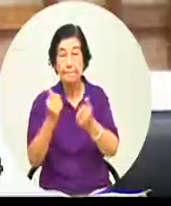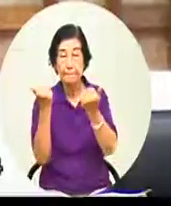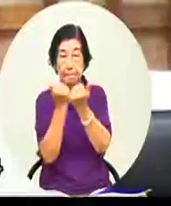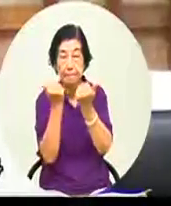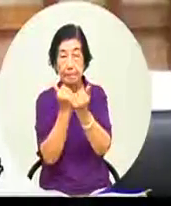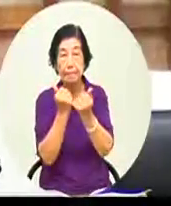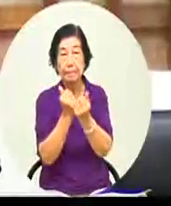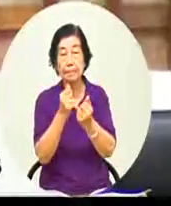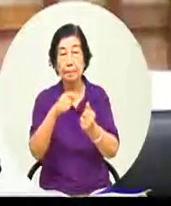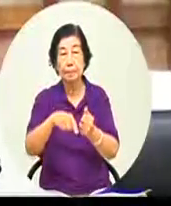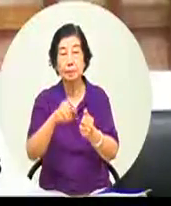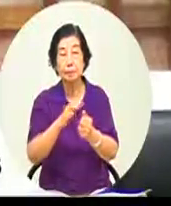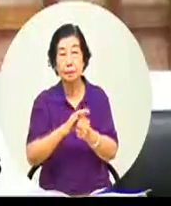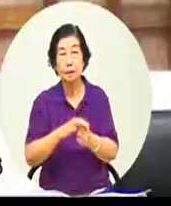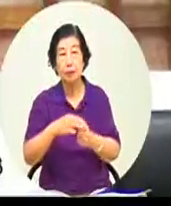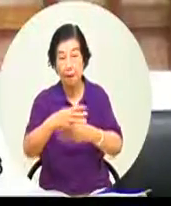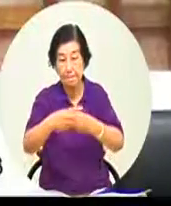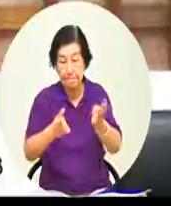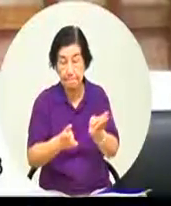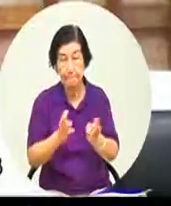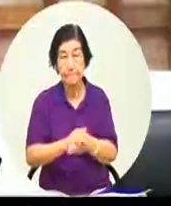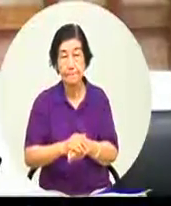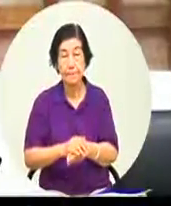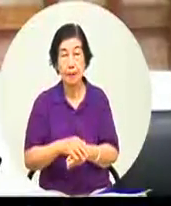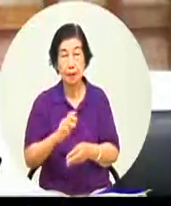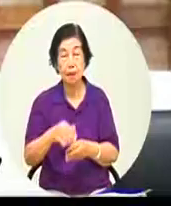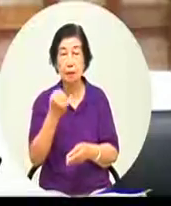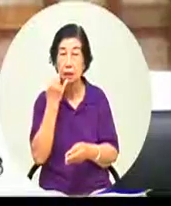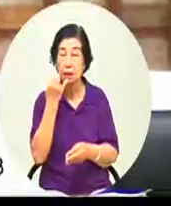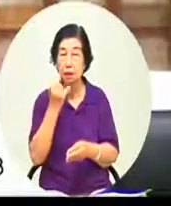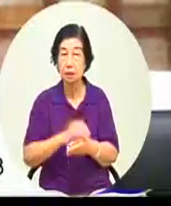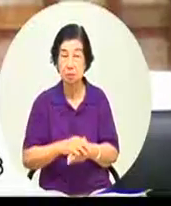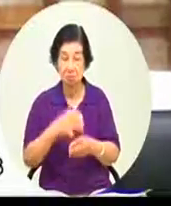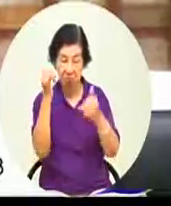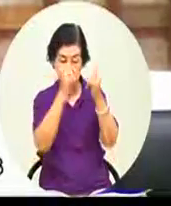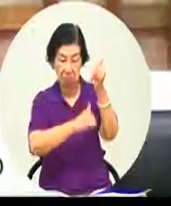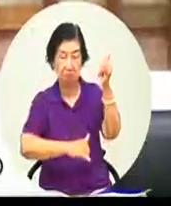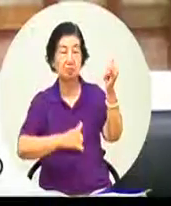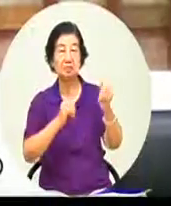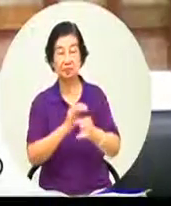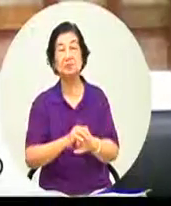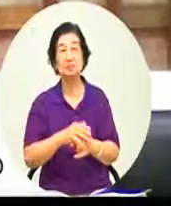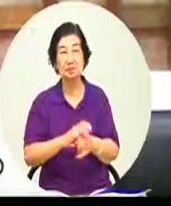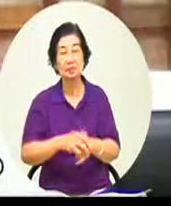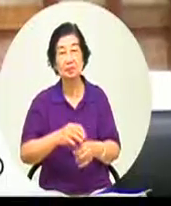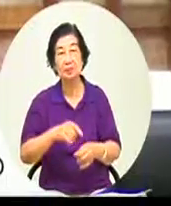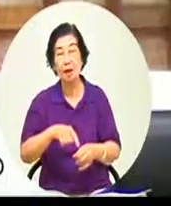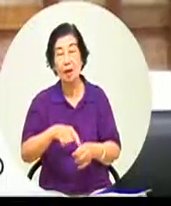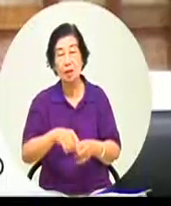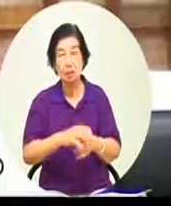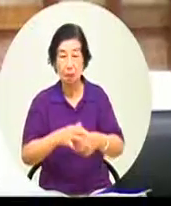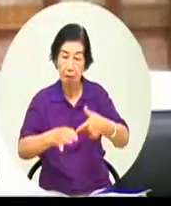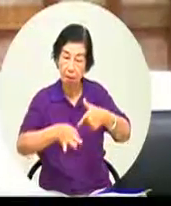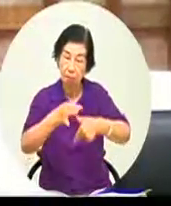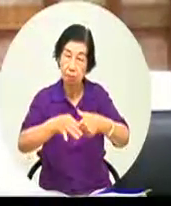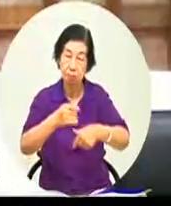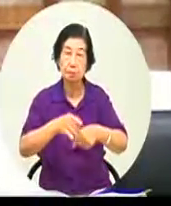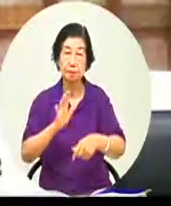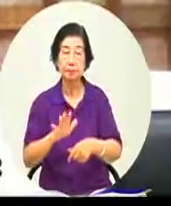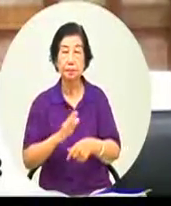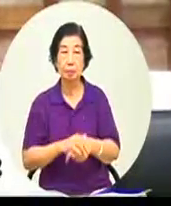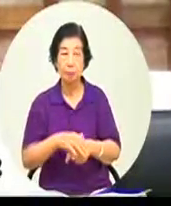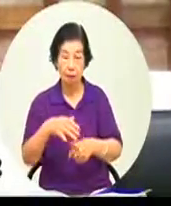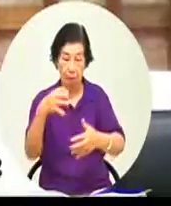它也是一个非常能够具有一个历史的一个价值。 对， 它这个价值来讲的话，不但是里面的文